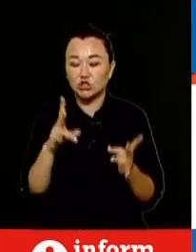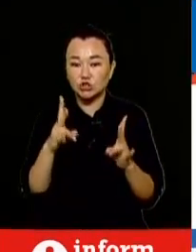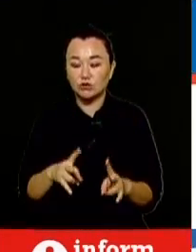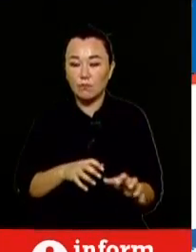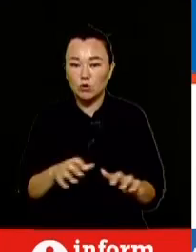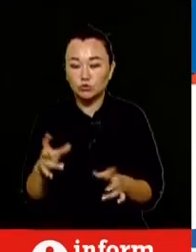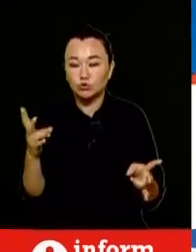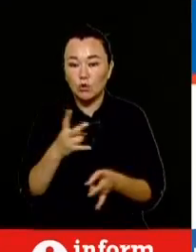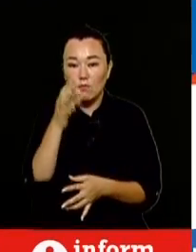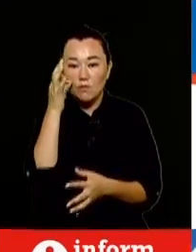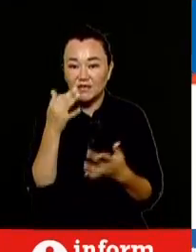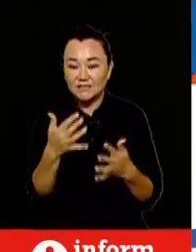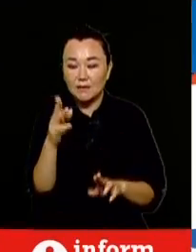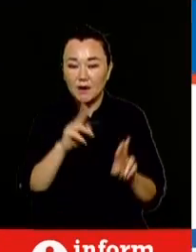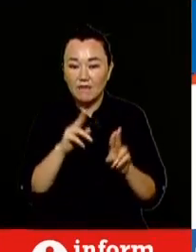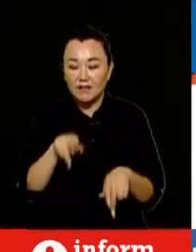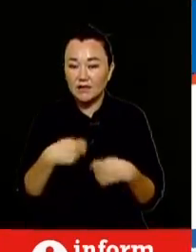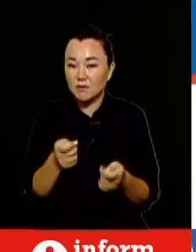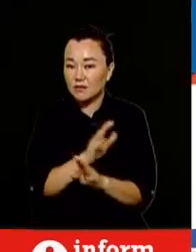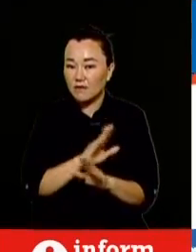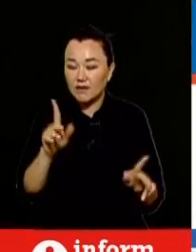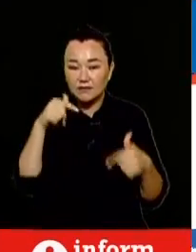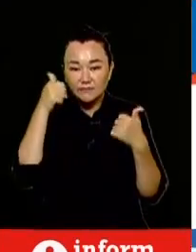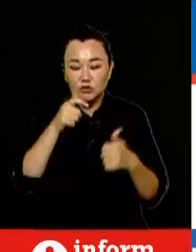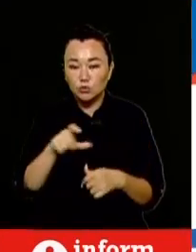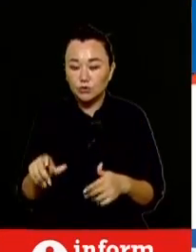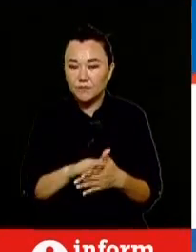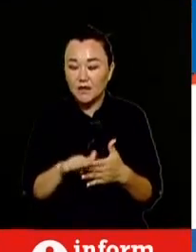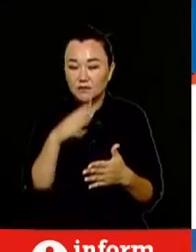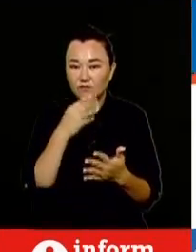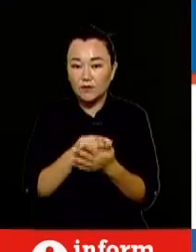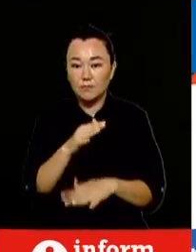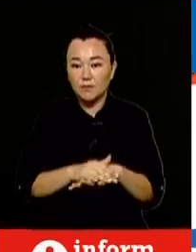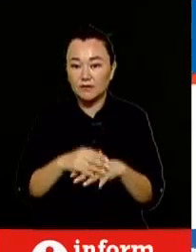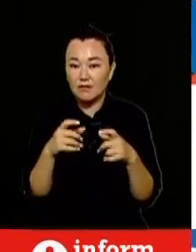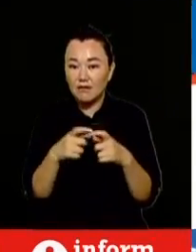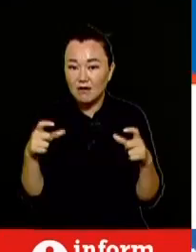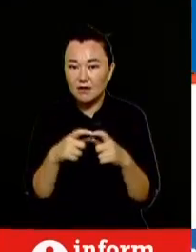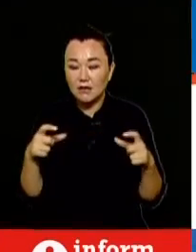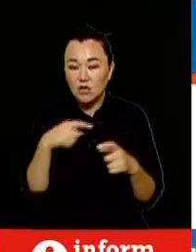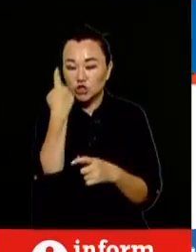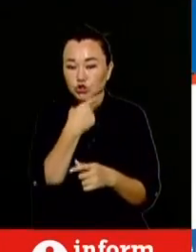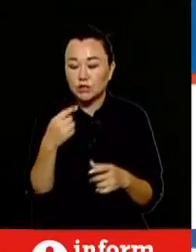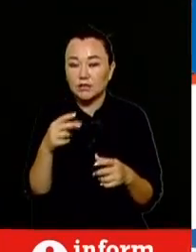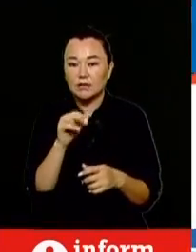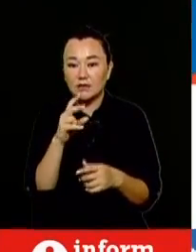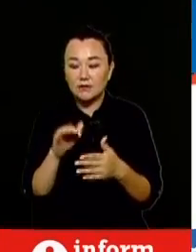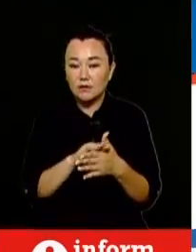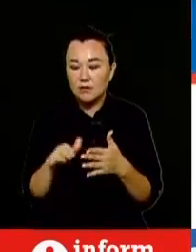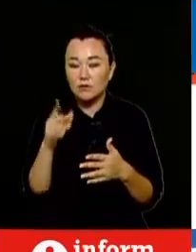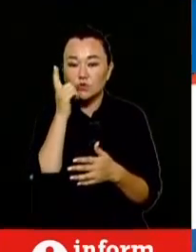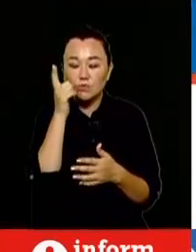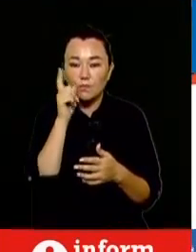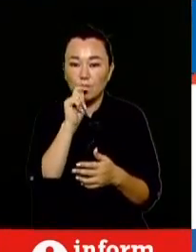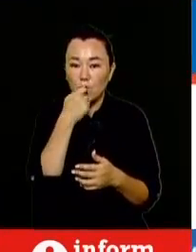мошенников, нужно помнить несколько правил. Не передавайте неизвестным людям данные о своей банковской карте, а также личные данные, пароли мобильных